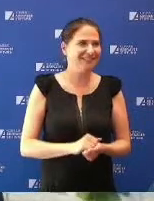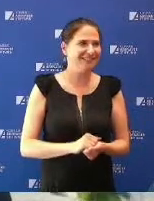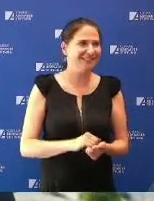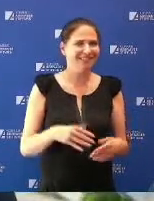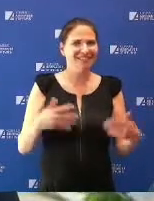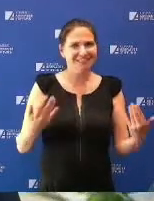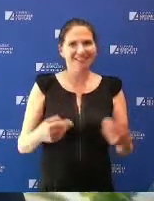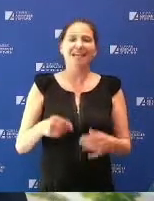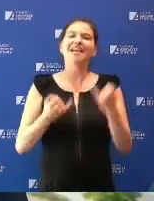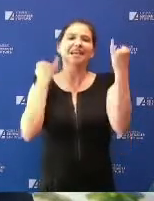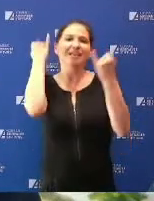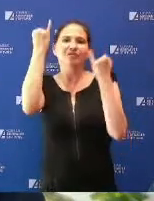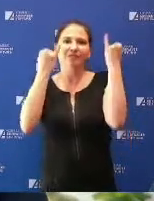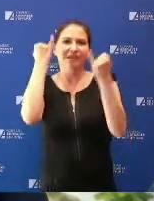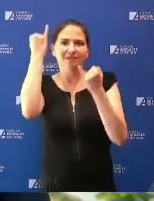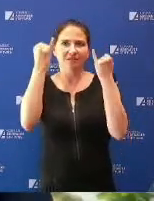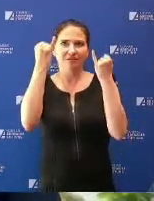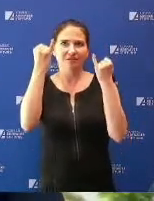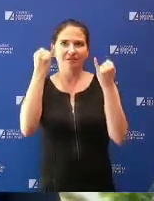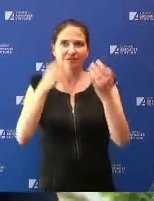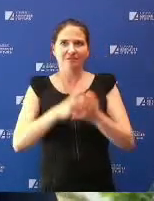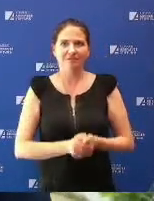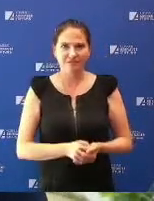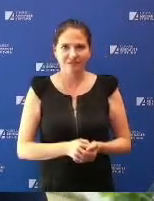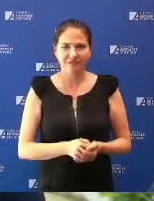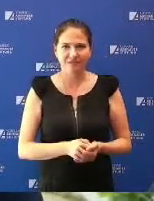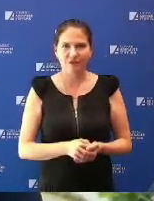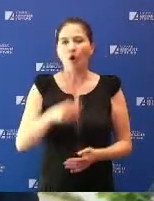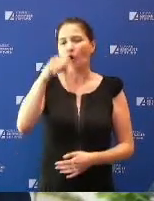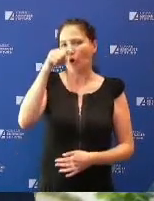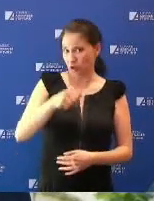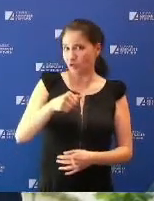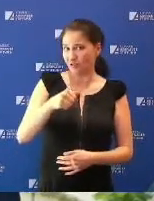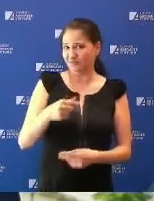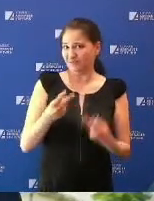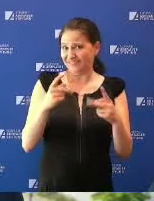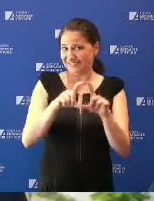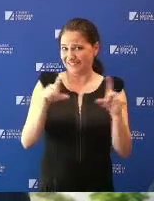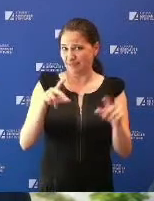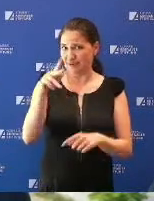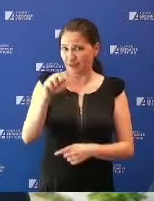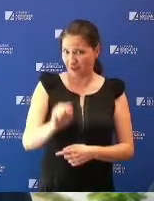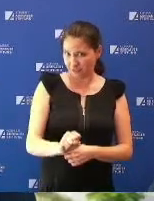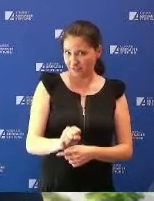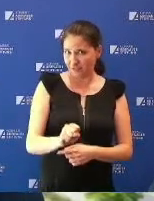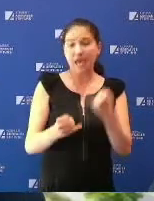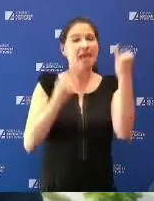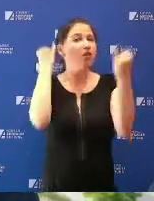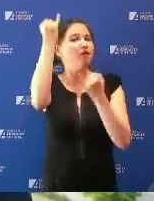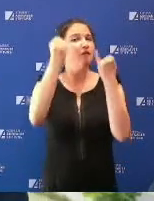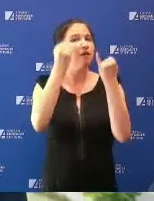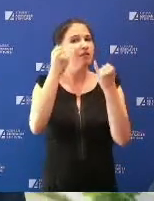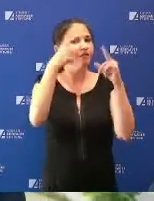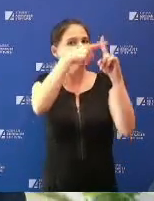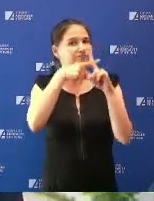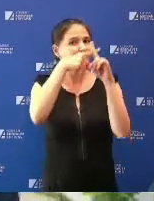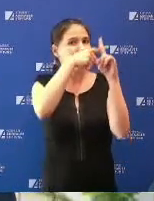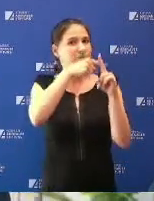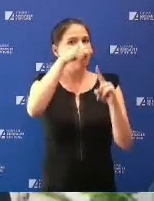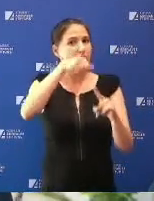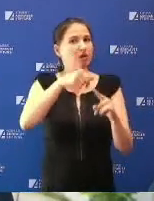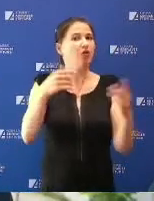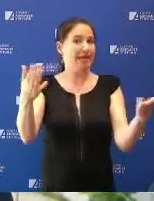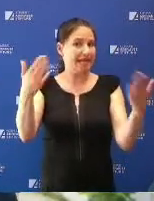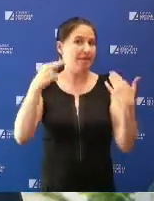Innovationen stehen im Mittelpunkt am Tag der Konrad-Adenauer-Stiftung und Innovationen stehen im Mittelpunkt unserer